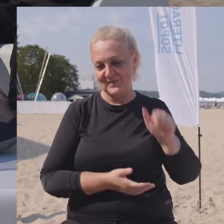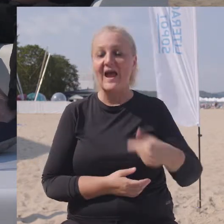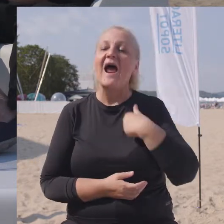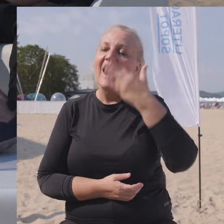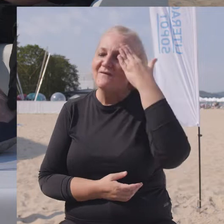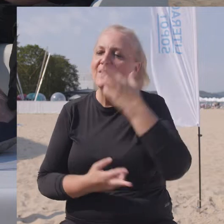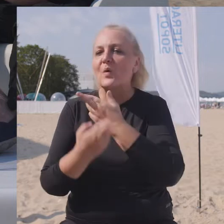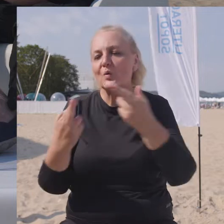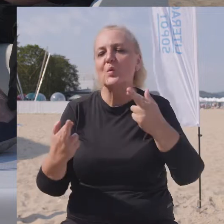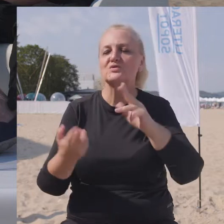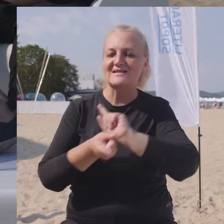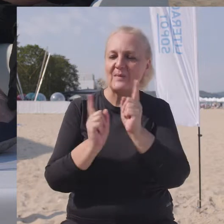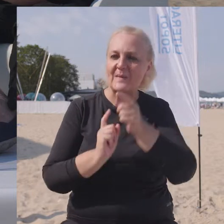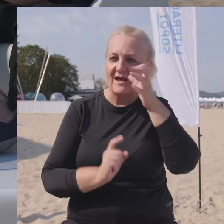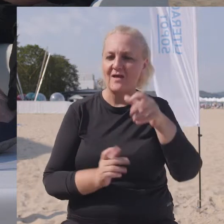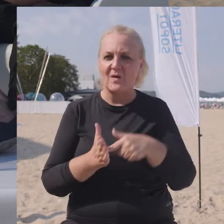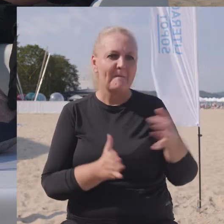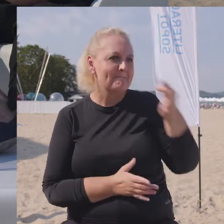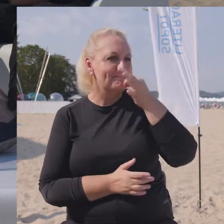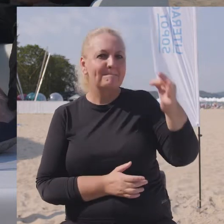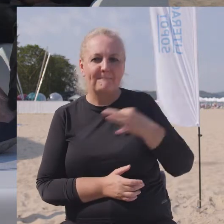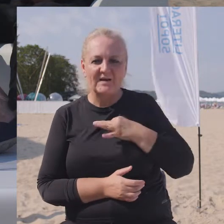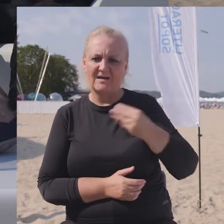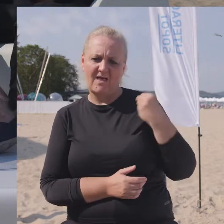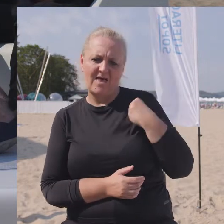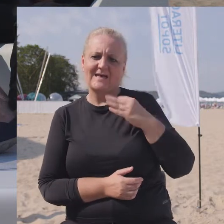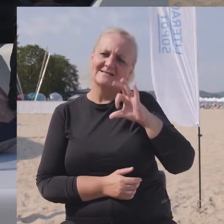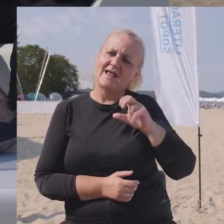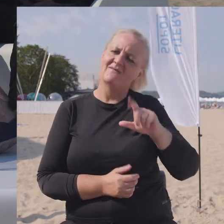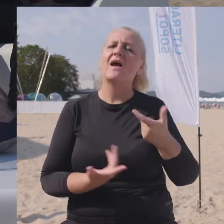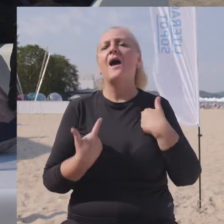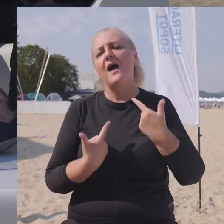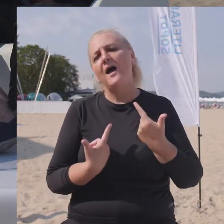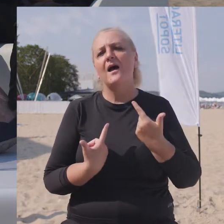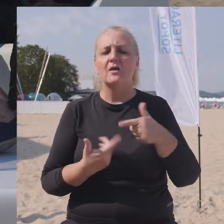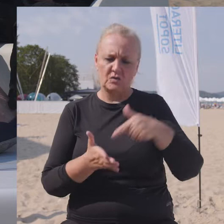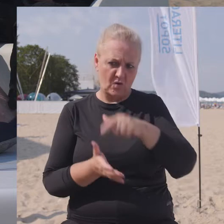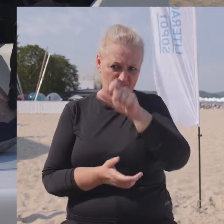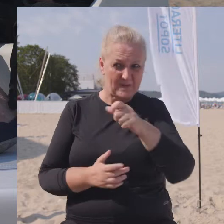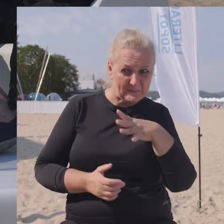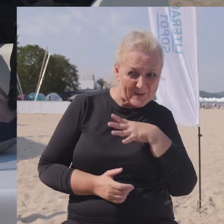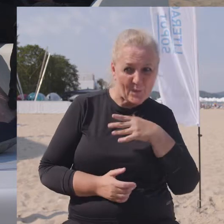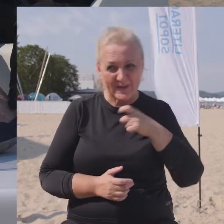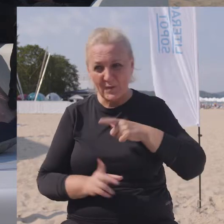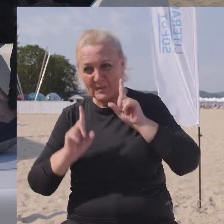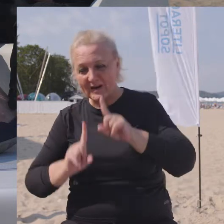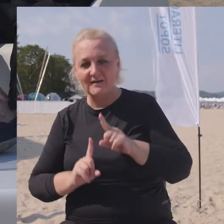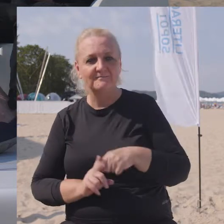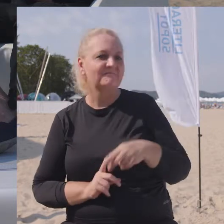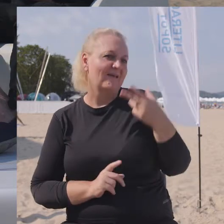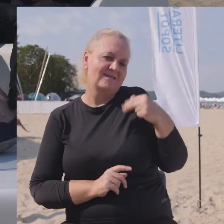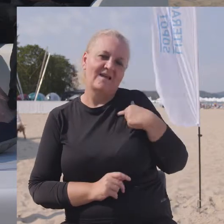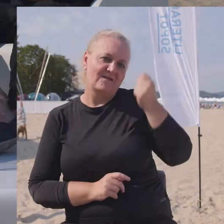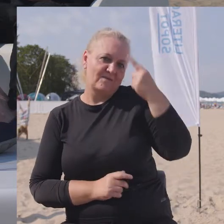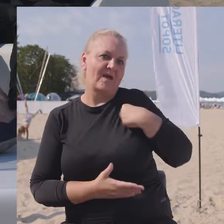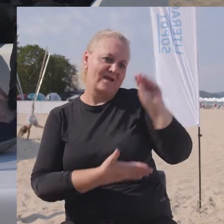na różnych spotkaniach autorskich, kiedy pada właśnie pytanie pani Sylwiu, a to taka postać to naprawdę była? I mówię, że nie, wymyśliłam,